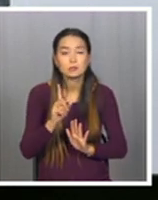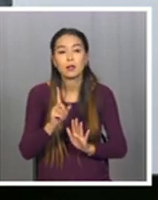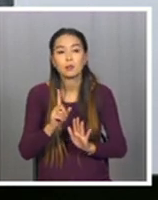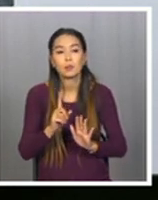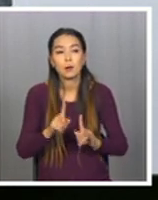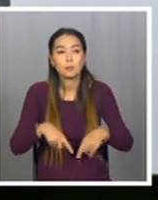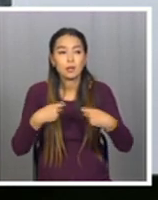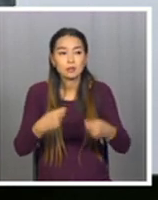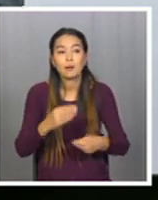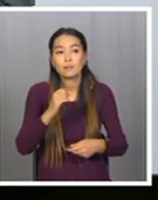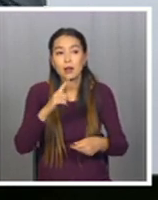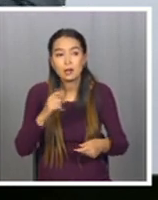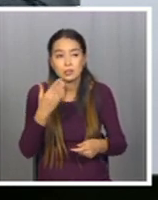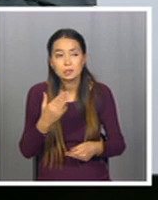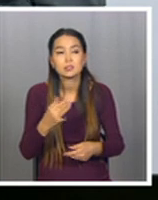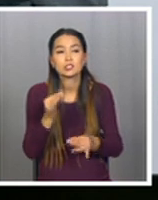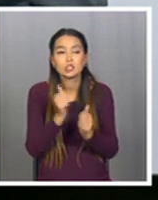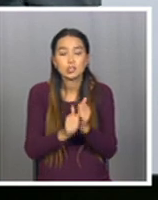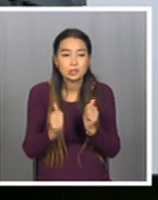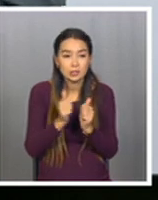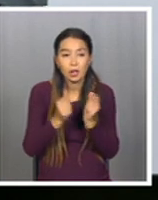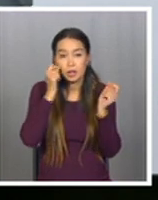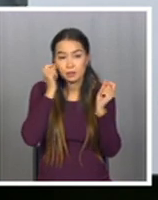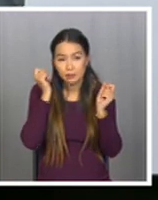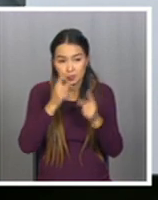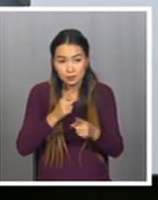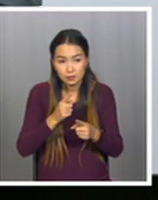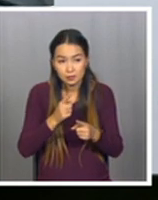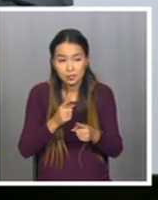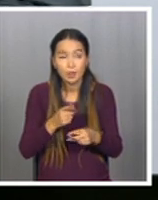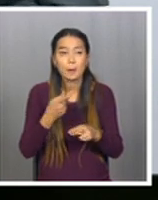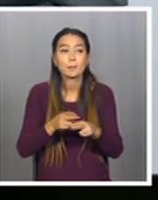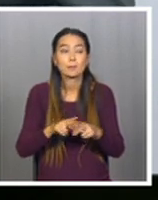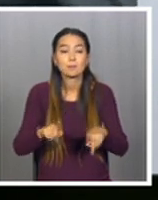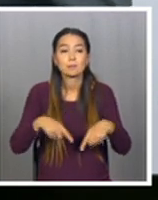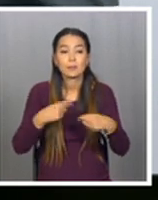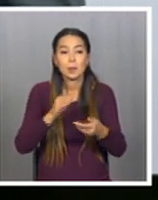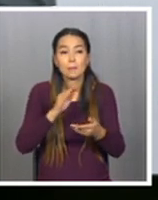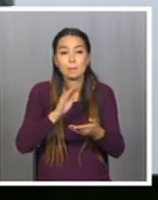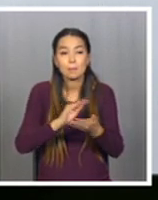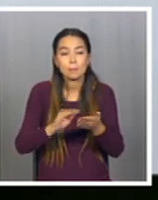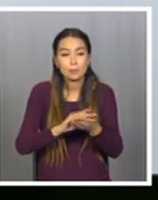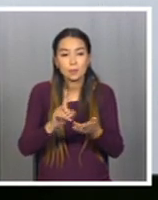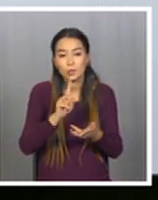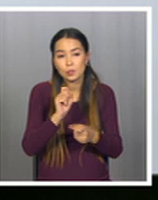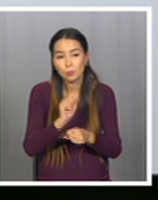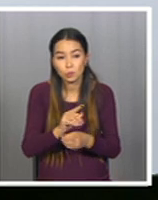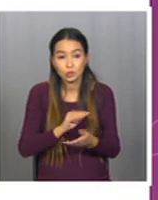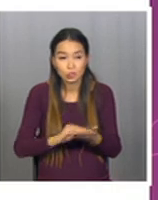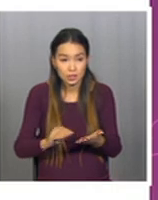және жиілігін анықтаңыздар дейді. Енді берілген жазайық. Жаңа айттық, тоқ